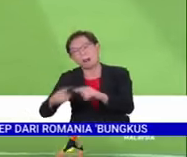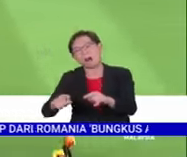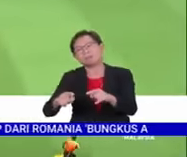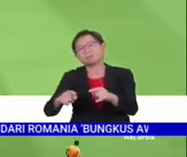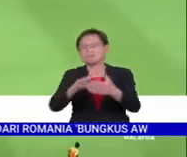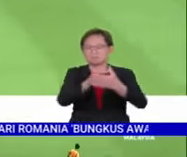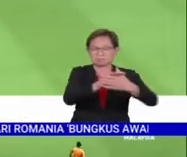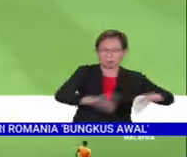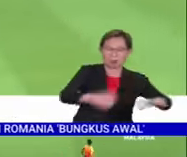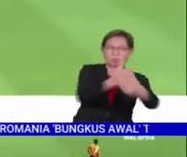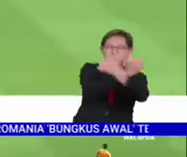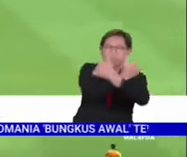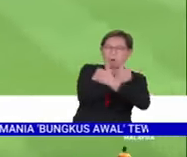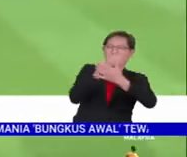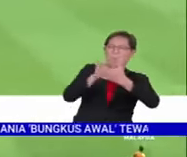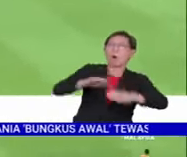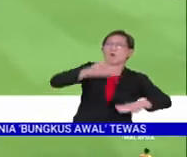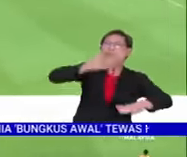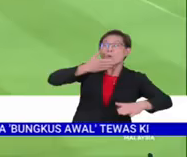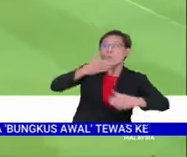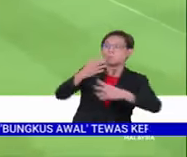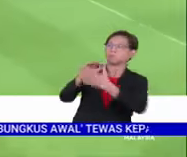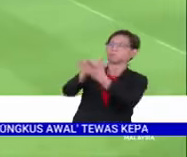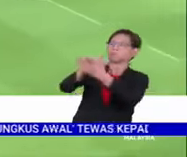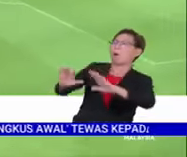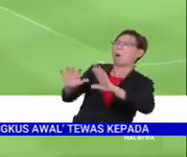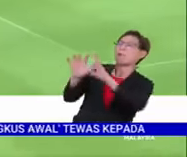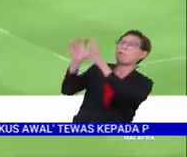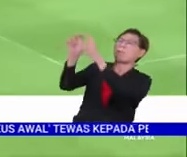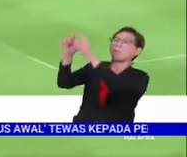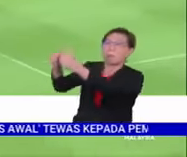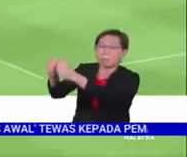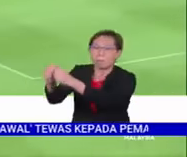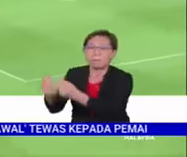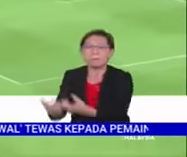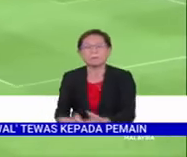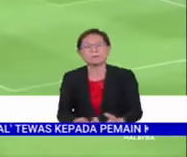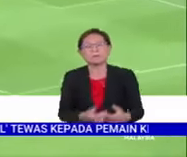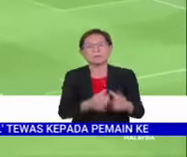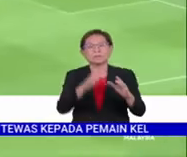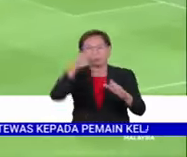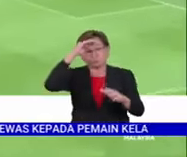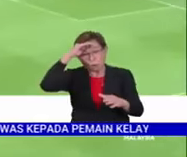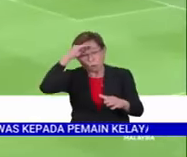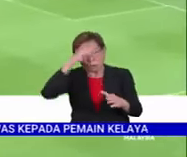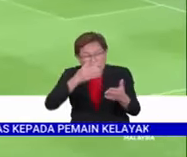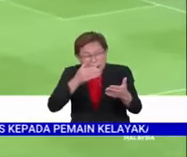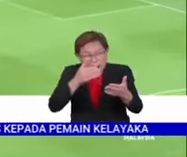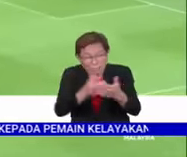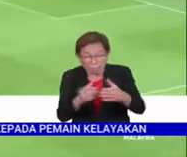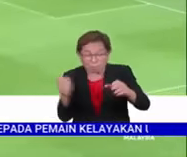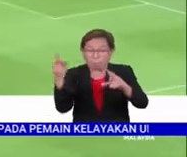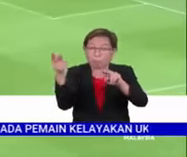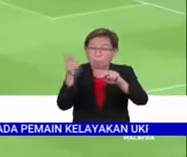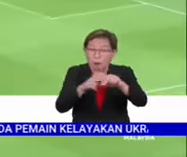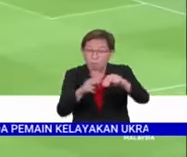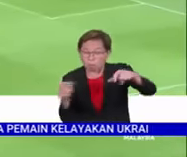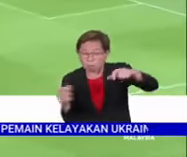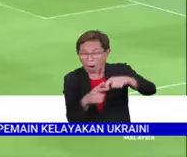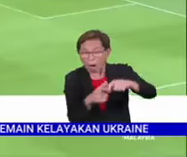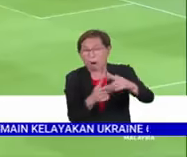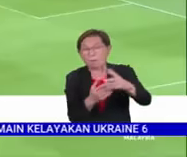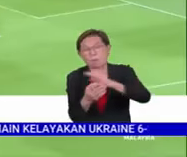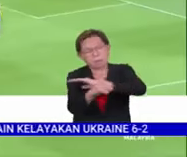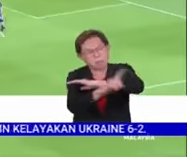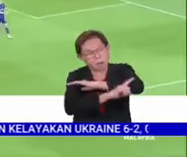berjaya diselamatkan penjaga muda tuan rumah Muhammad Haziq Nazli. Skor Harimau Selatan pula hampir berjaya menambah jaringan menerusi penalti, namun